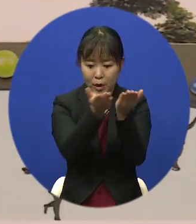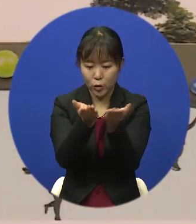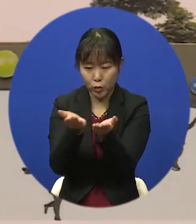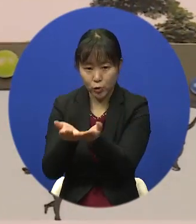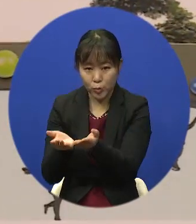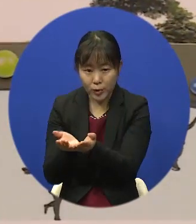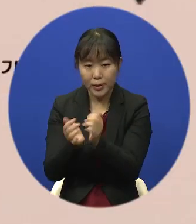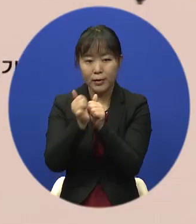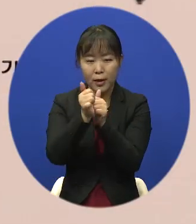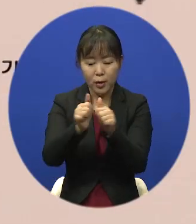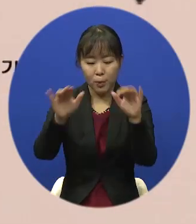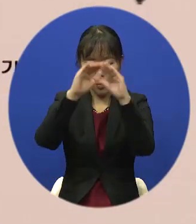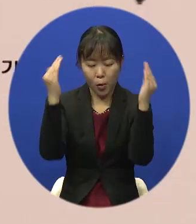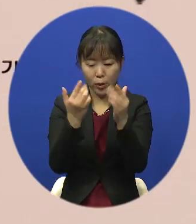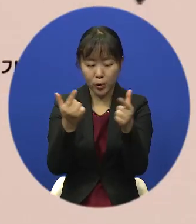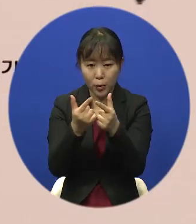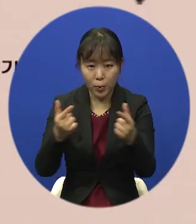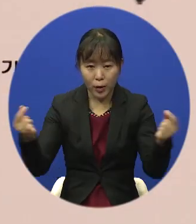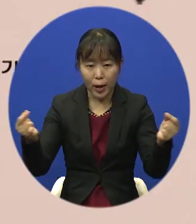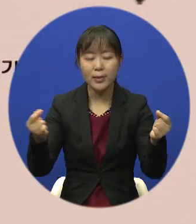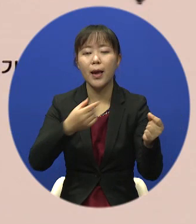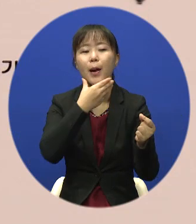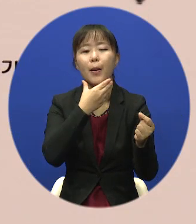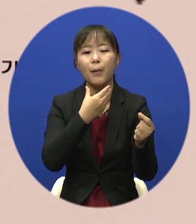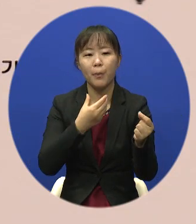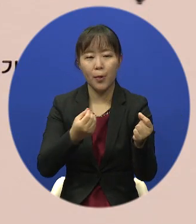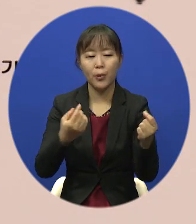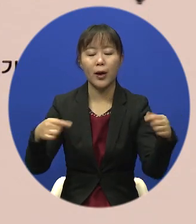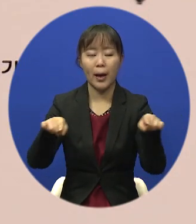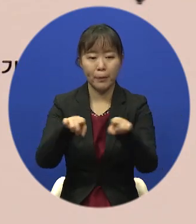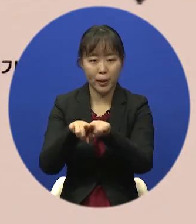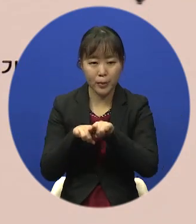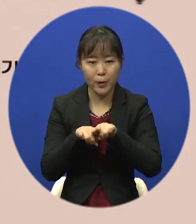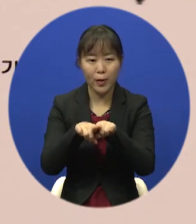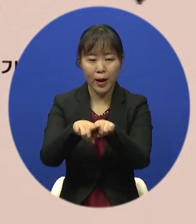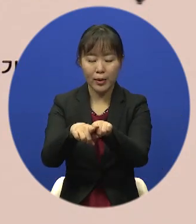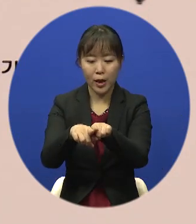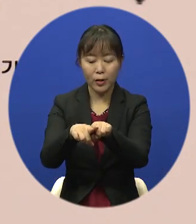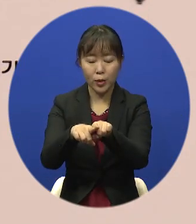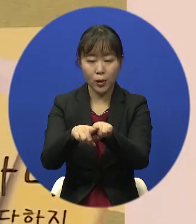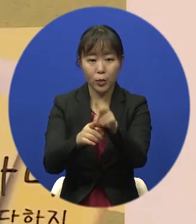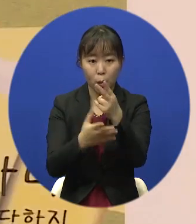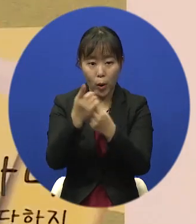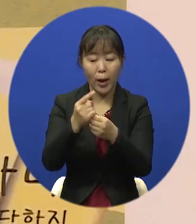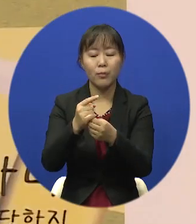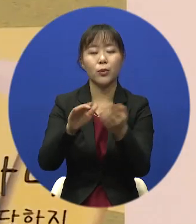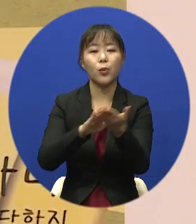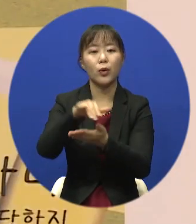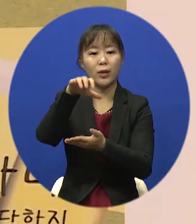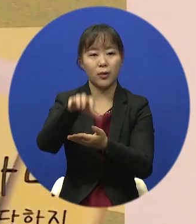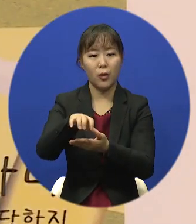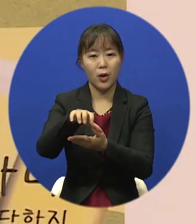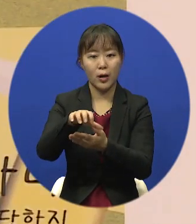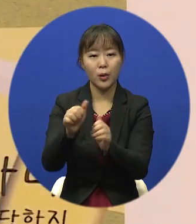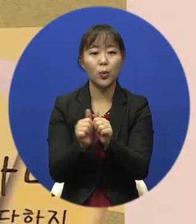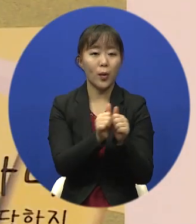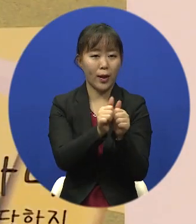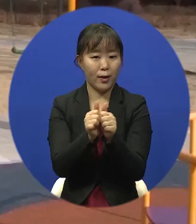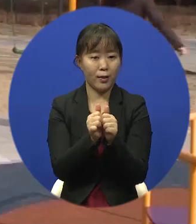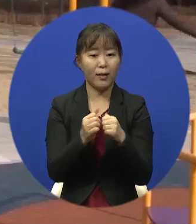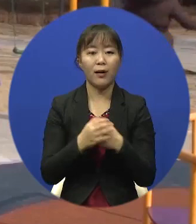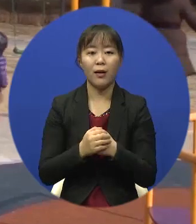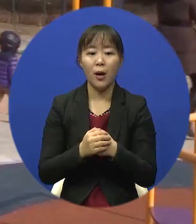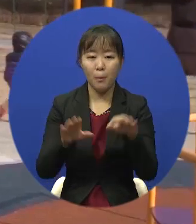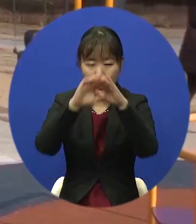통해 모두가 동등하게 행복을 향해 동행한다는 통합 놀이터, 동행의 디자인입니다. 통합